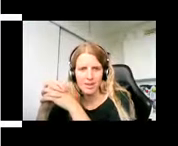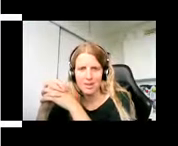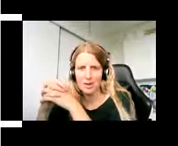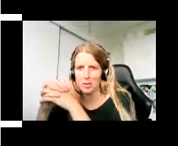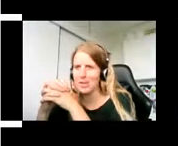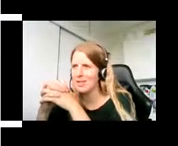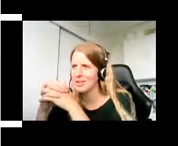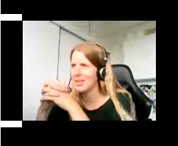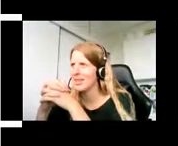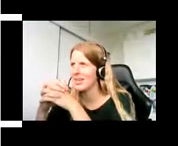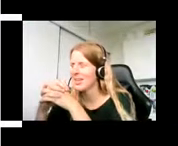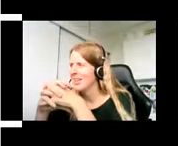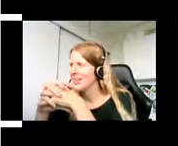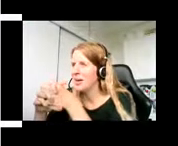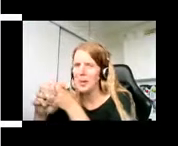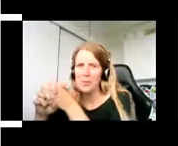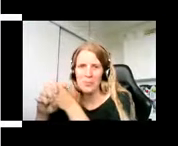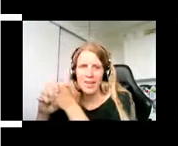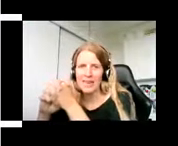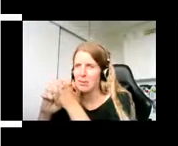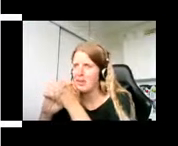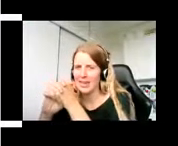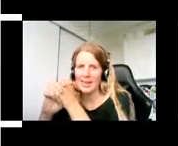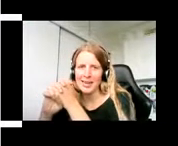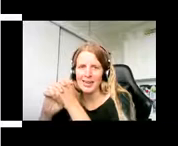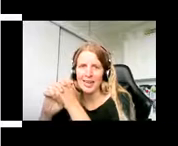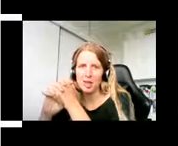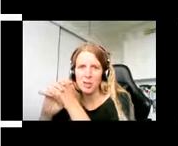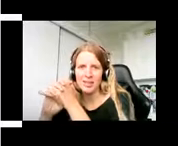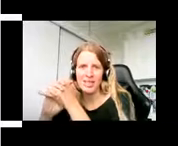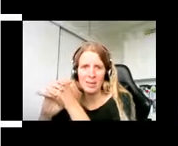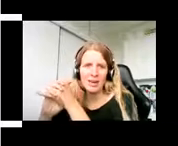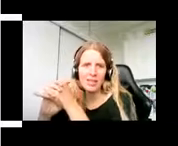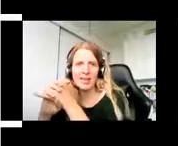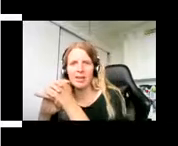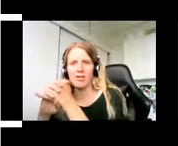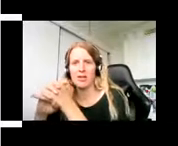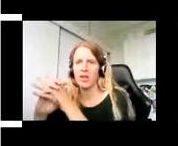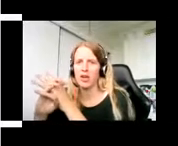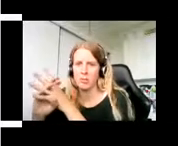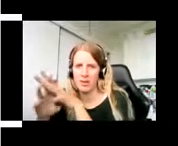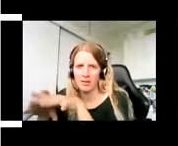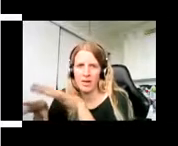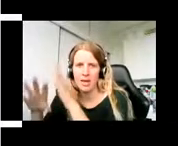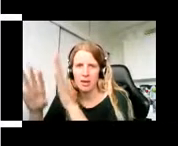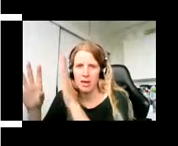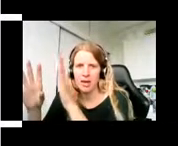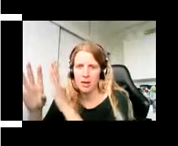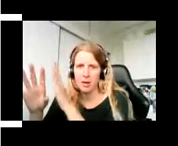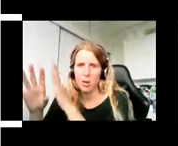allemaal? Technopolis en zo van die zaken. Daar moet je een keer kijken naar de actuele samenlevingsregels van die uitbaat.